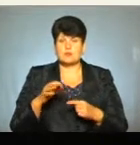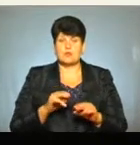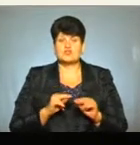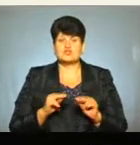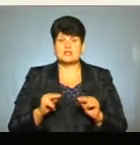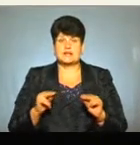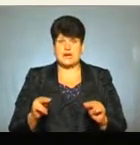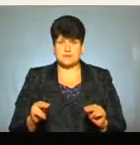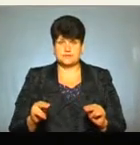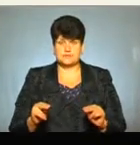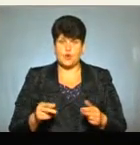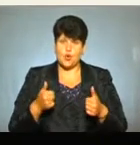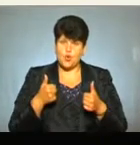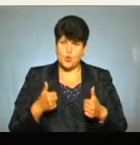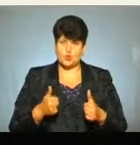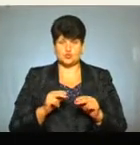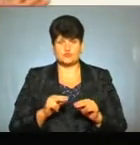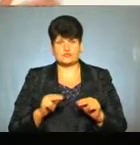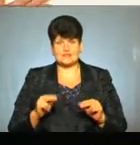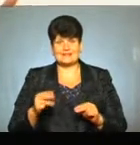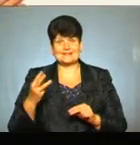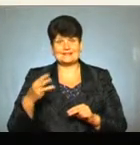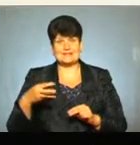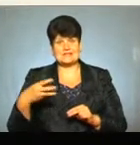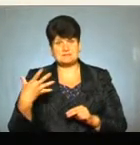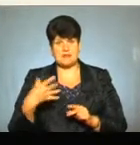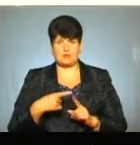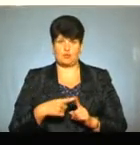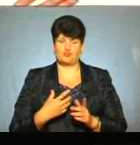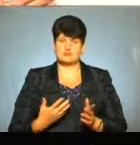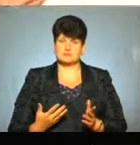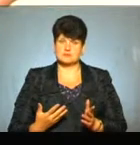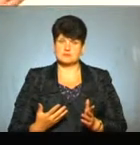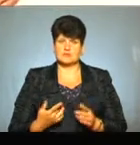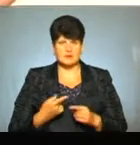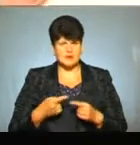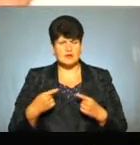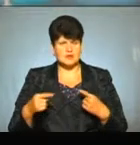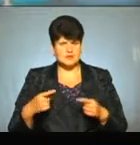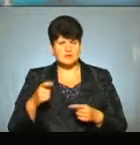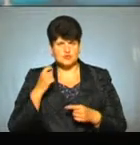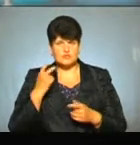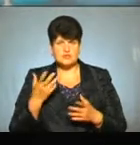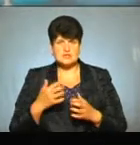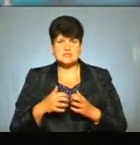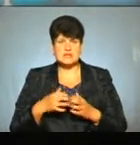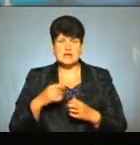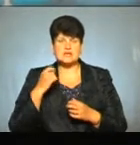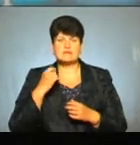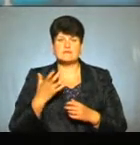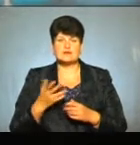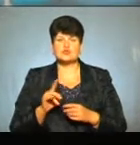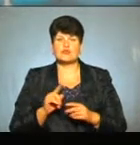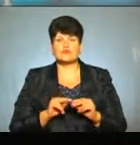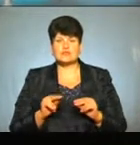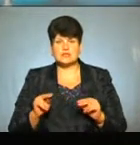вчителя, хорошого вчителя, 35+. Тобто різницю у віці, так, середній вік,